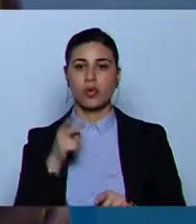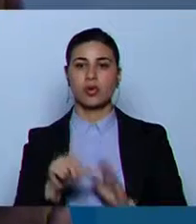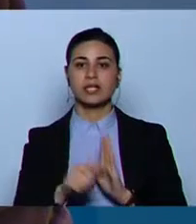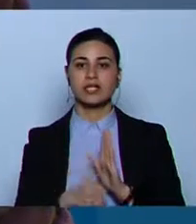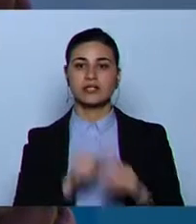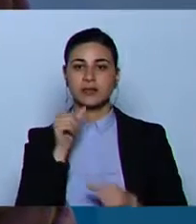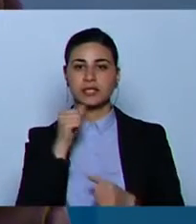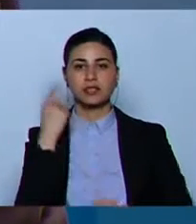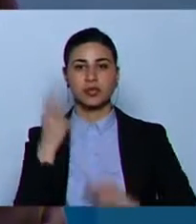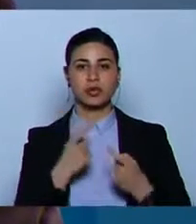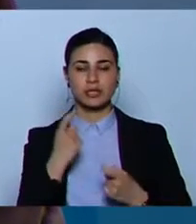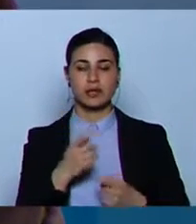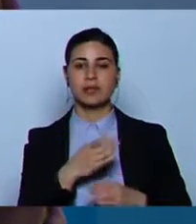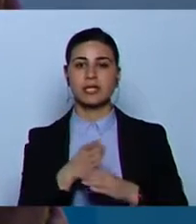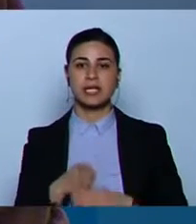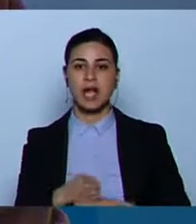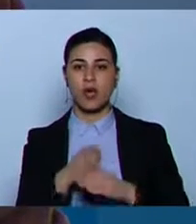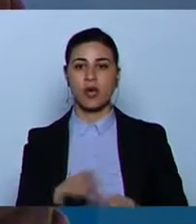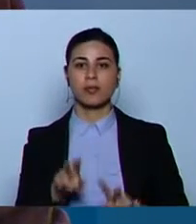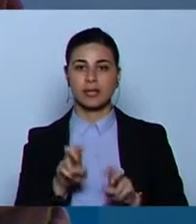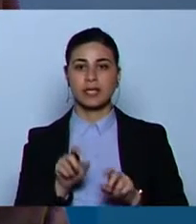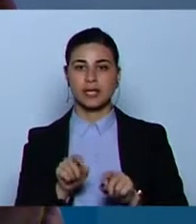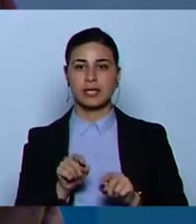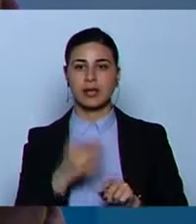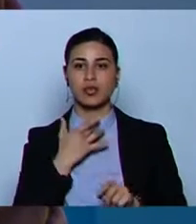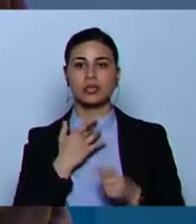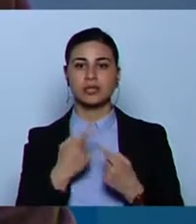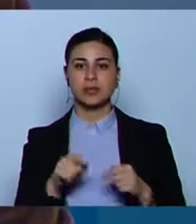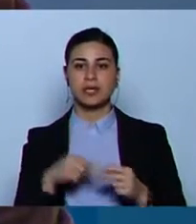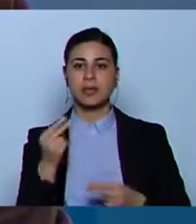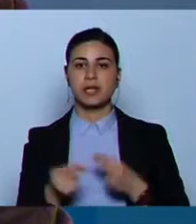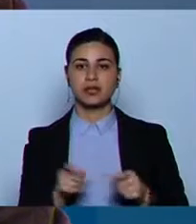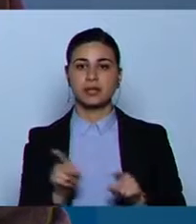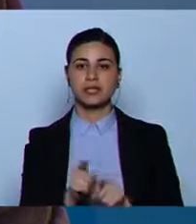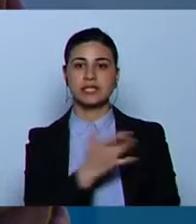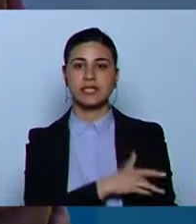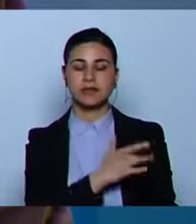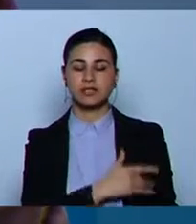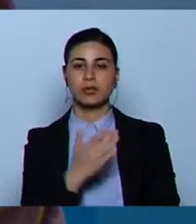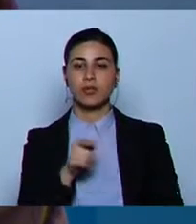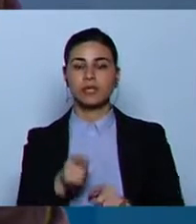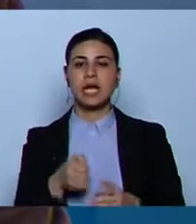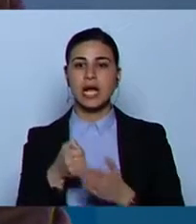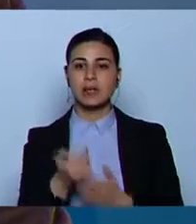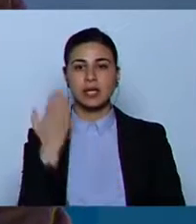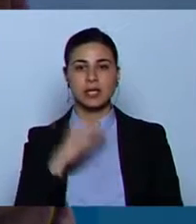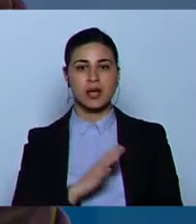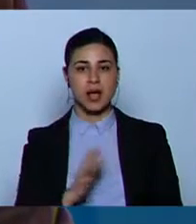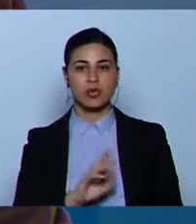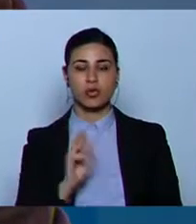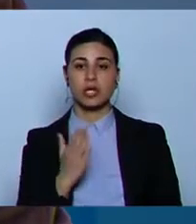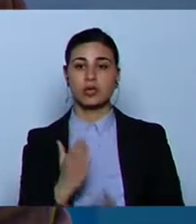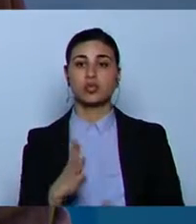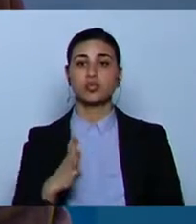2016 წლის მონაცემებით გაყოფილ სასოფლო ტიპის მუნიციპალიტეტებს დღეს მიეწოდება ისეთი ტიპის სერვისები, რომელიც აქამდე არასდროს არ მიეწოდებოდა, თან